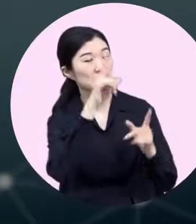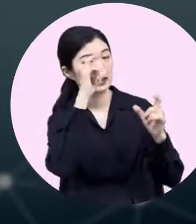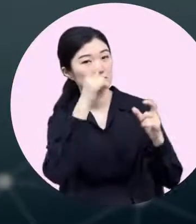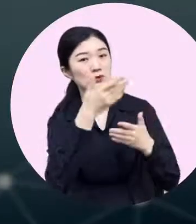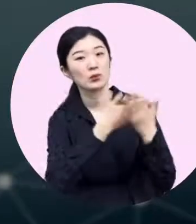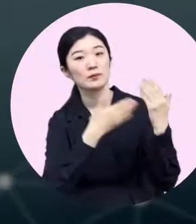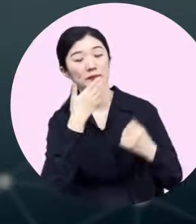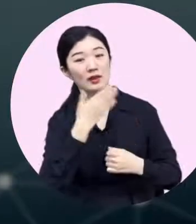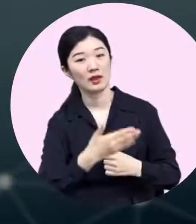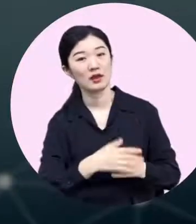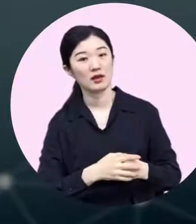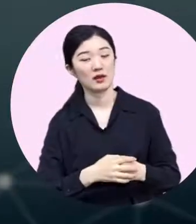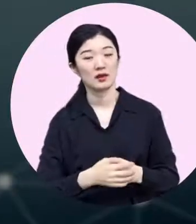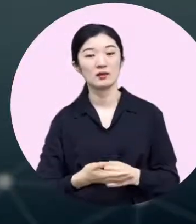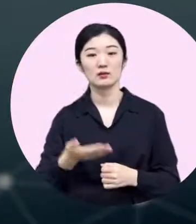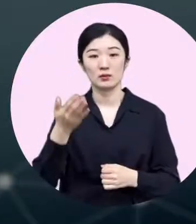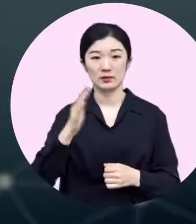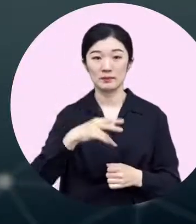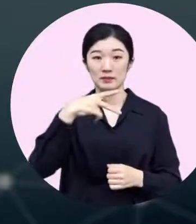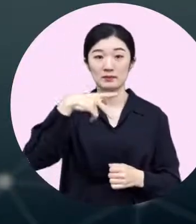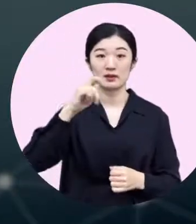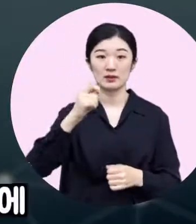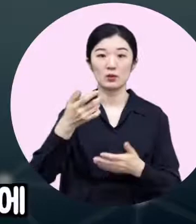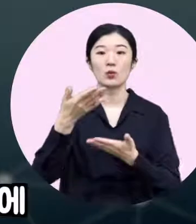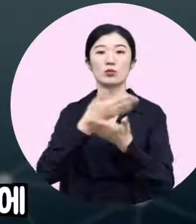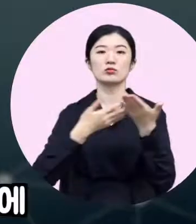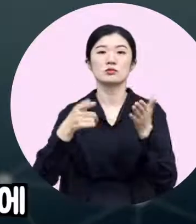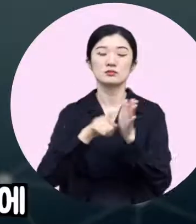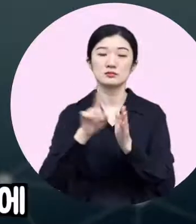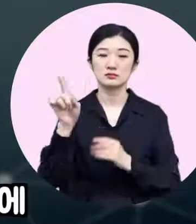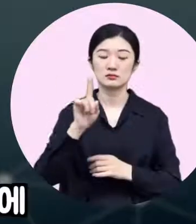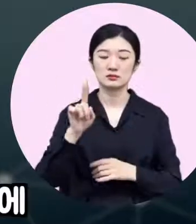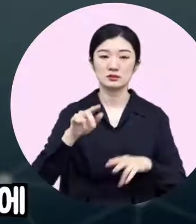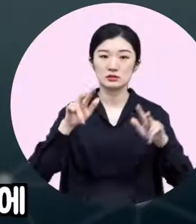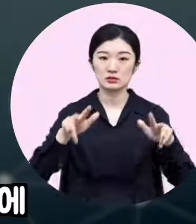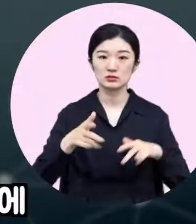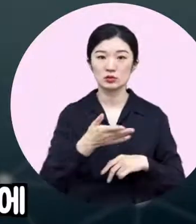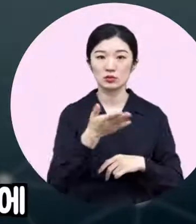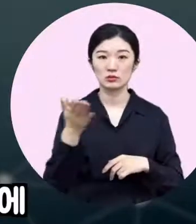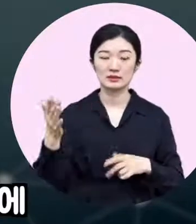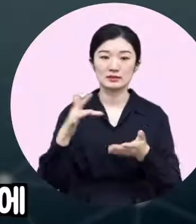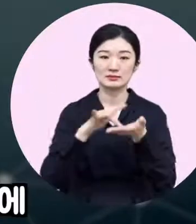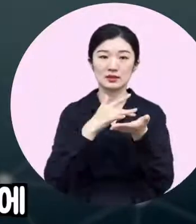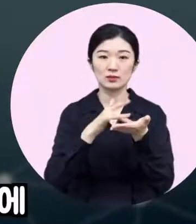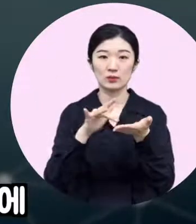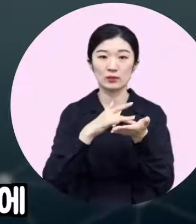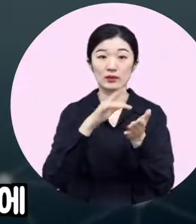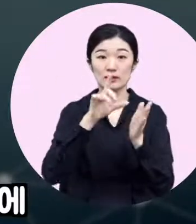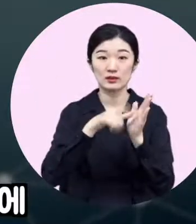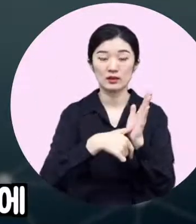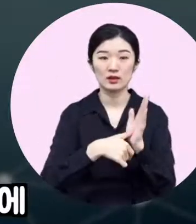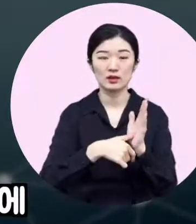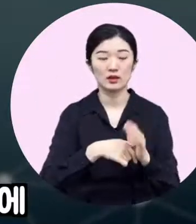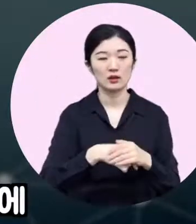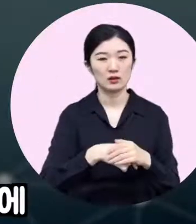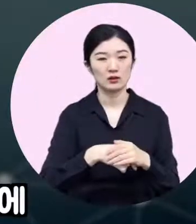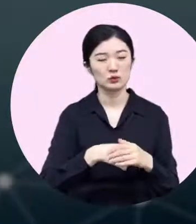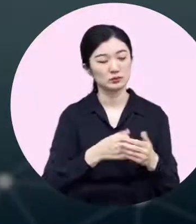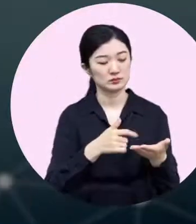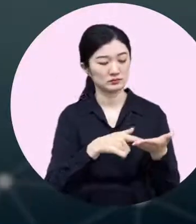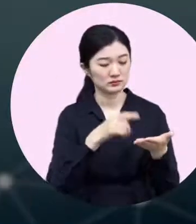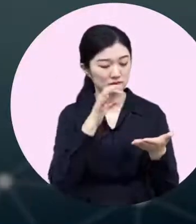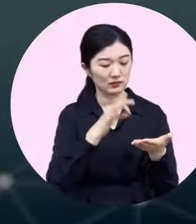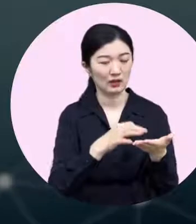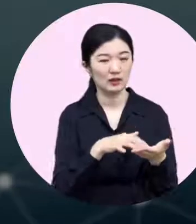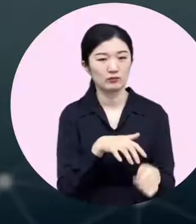여러분들이 이제 PPT 같은 거를 공유한다. 그러면 여러분들이 이 스마트폰에서 이제 그거를 또 보기에도 불편하기 때문에